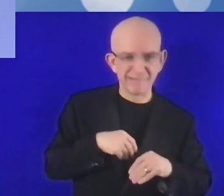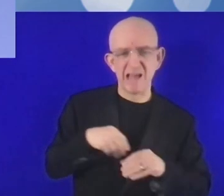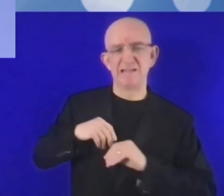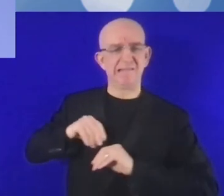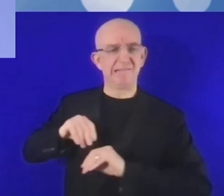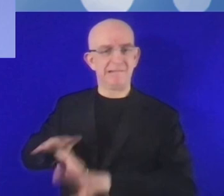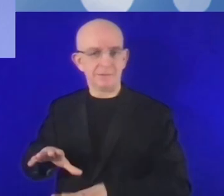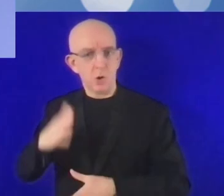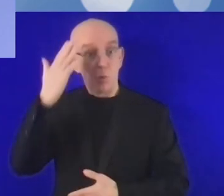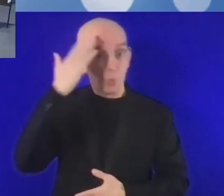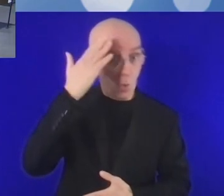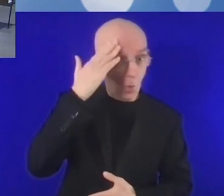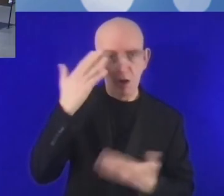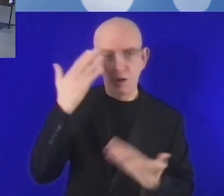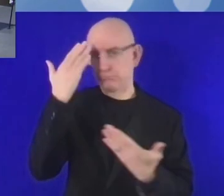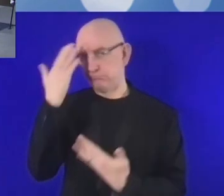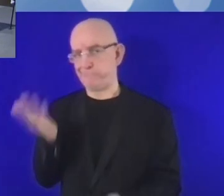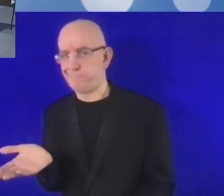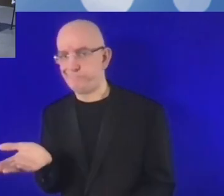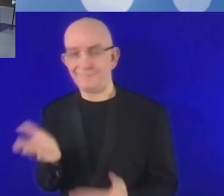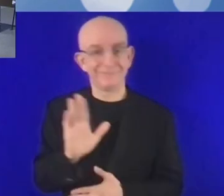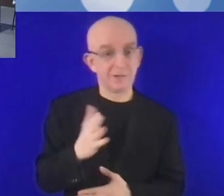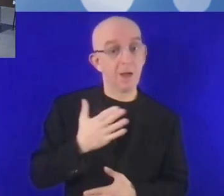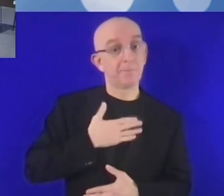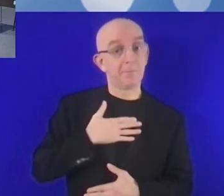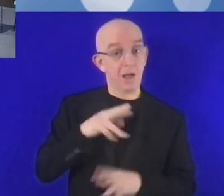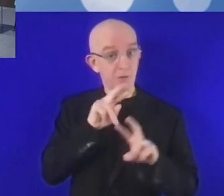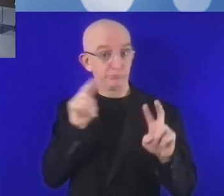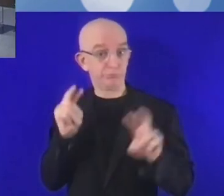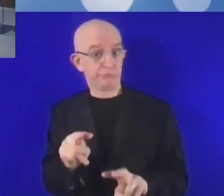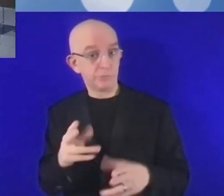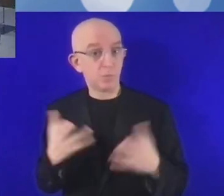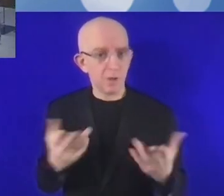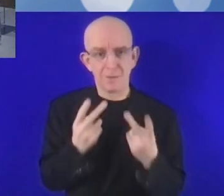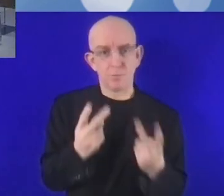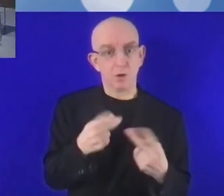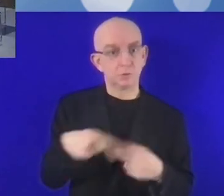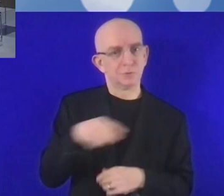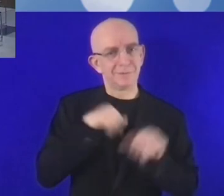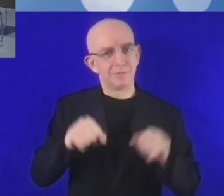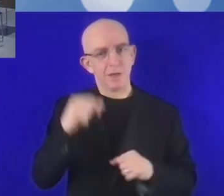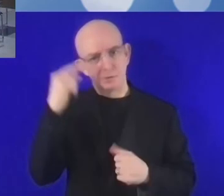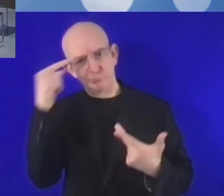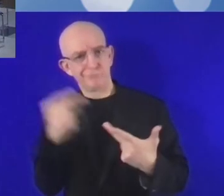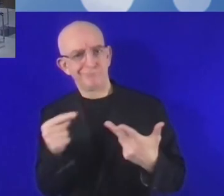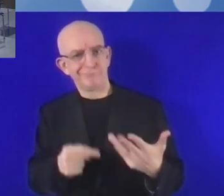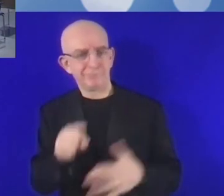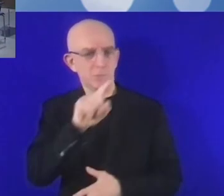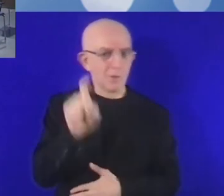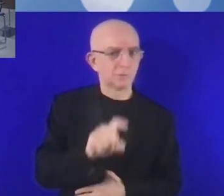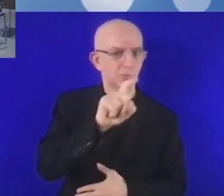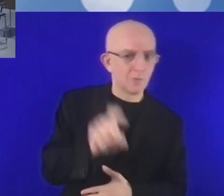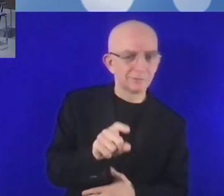мы этим должны и заняться, и тут выработать решение. В прошлом происходило